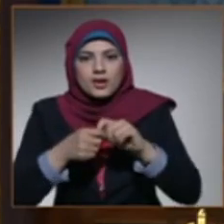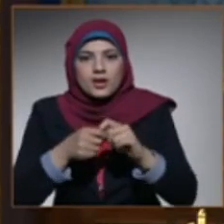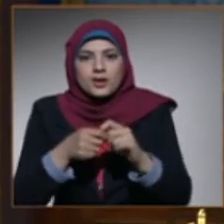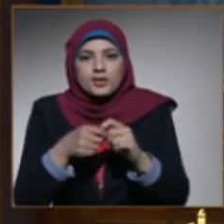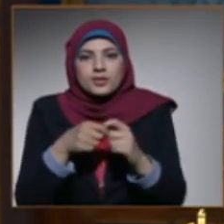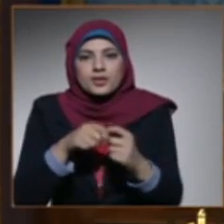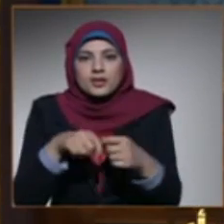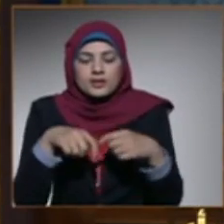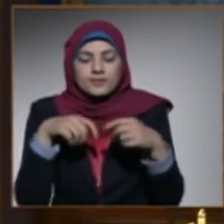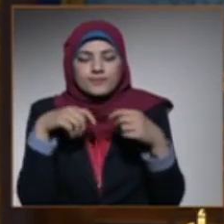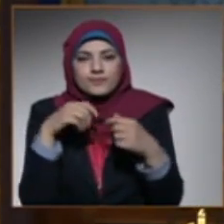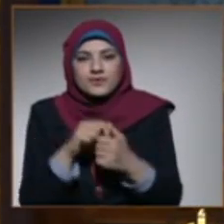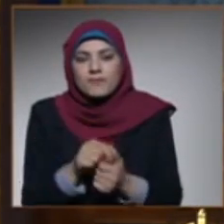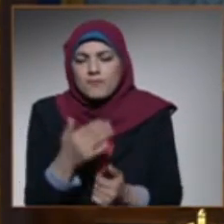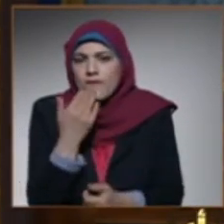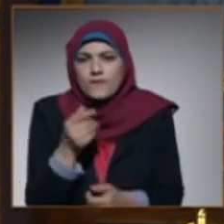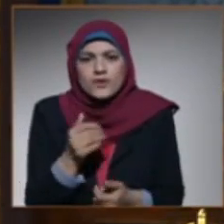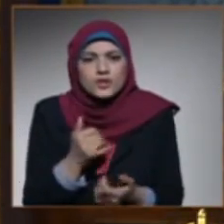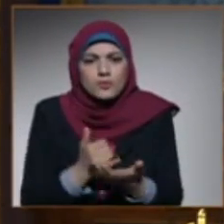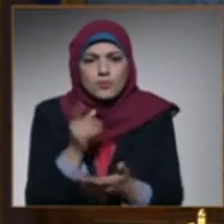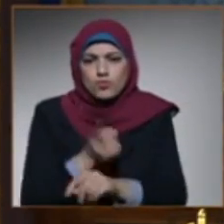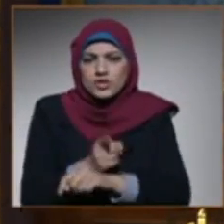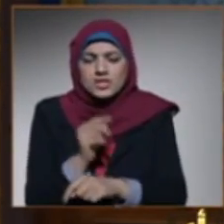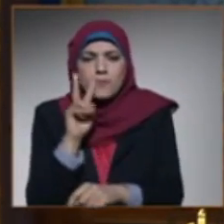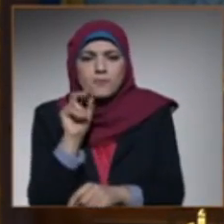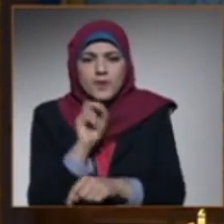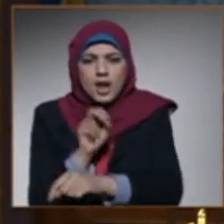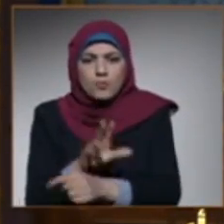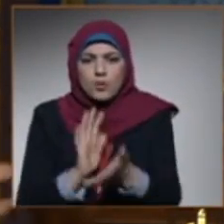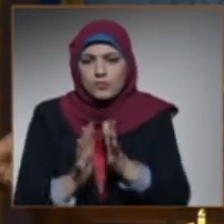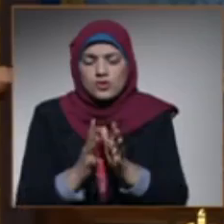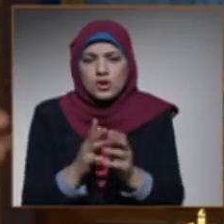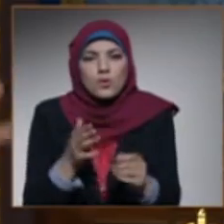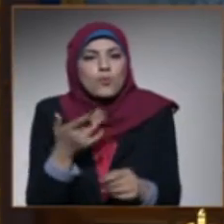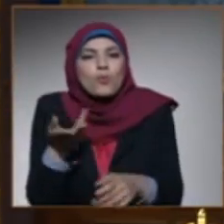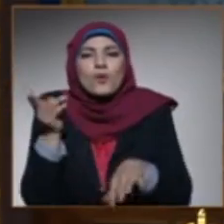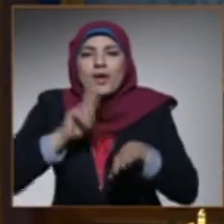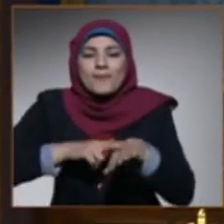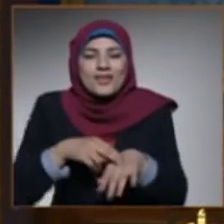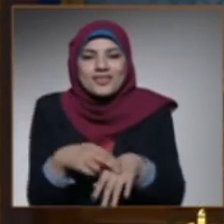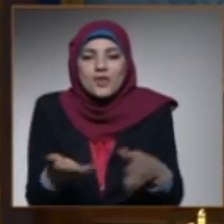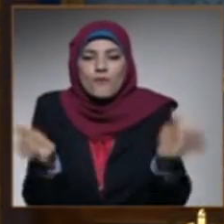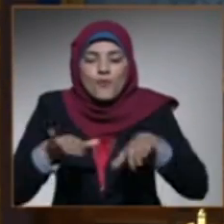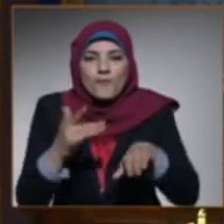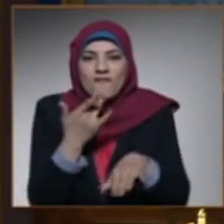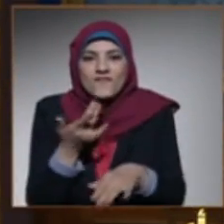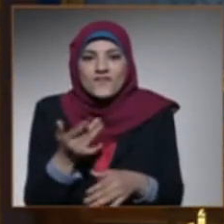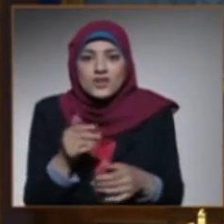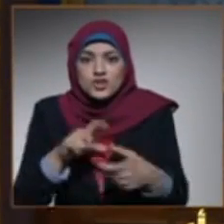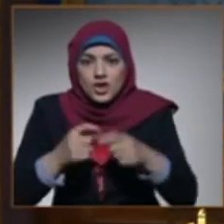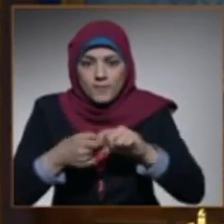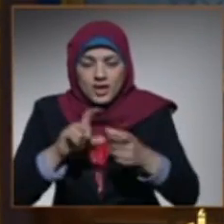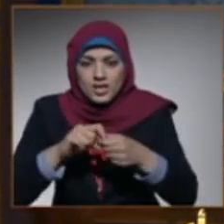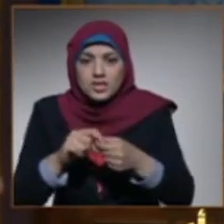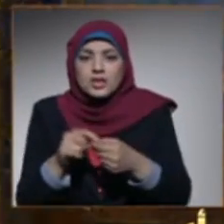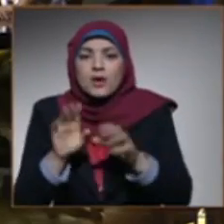يبقى فيها مدرسين بيتكلموا بلغة الإشارة. الجامعات مفيش أصلا بتطلع مدرسين مؤهلين إن